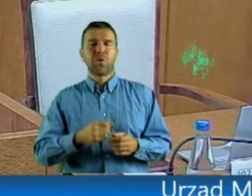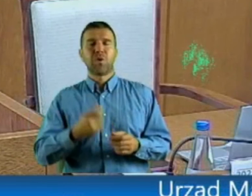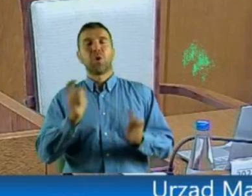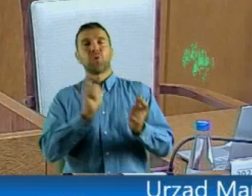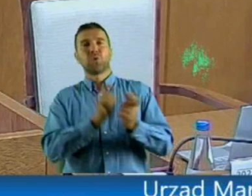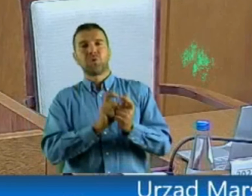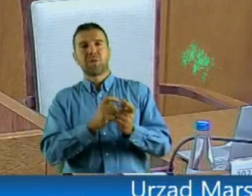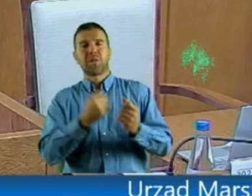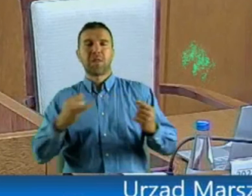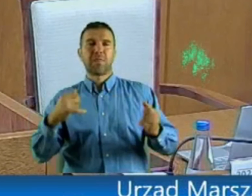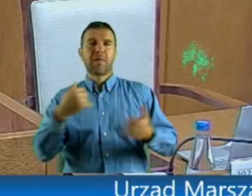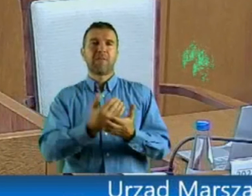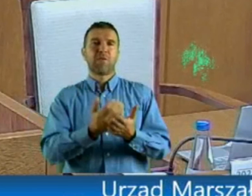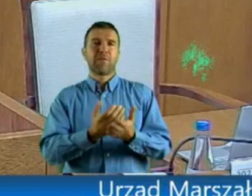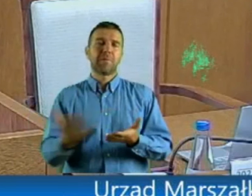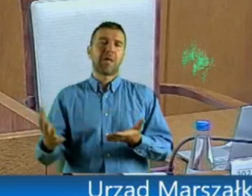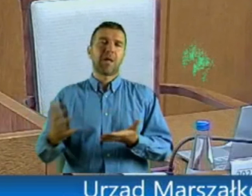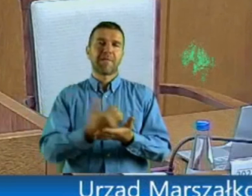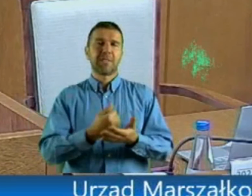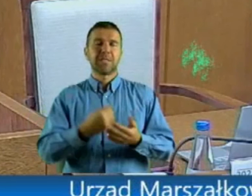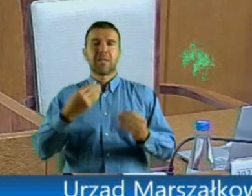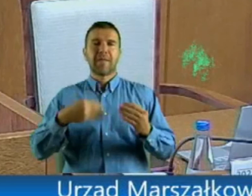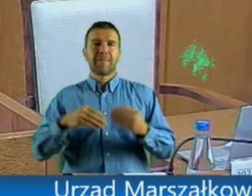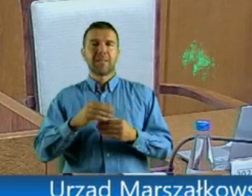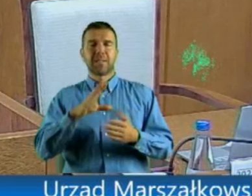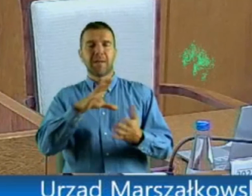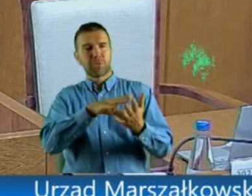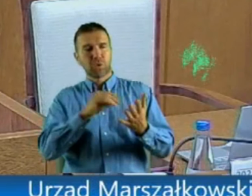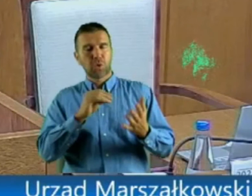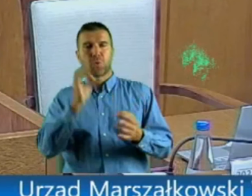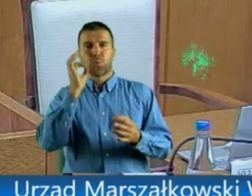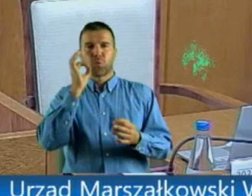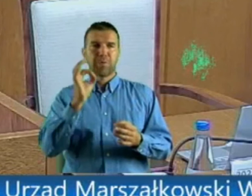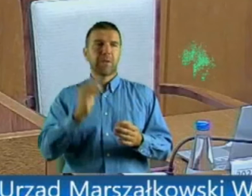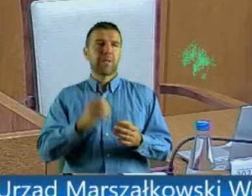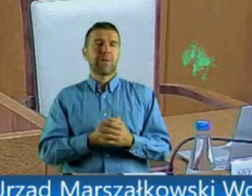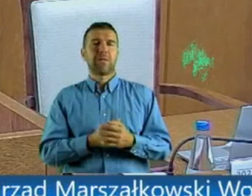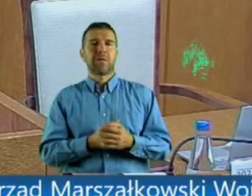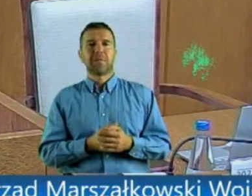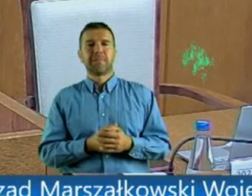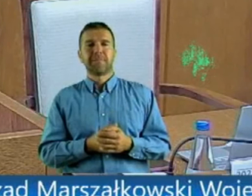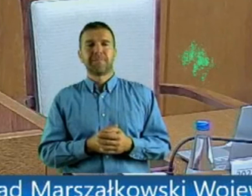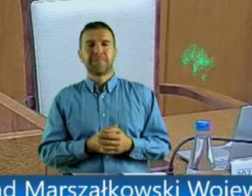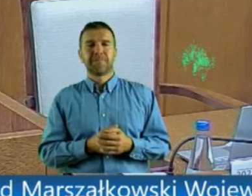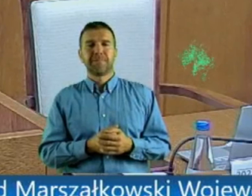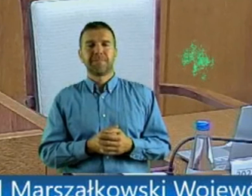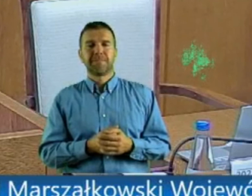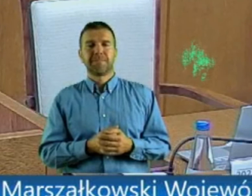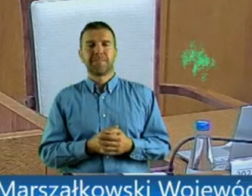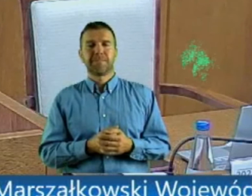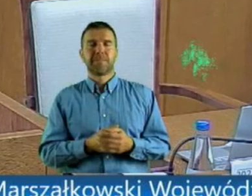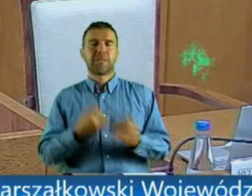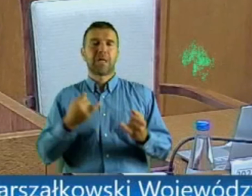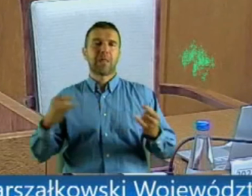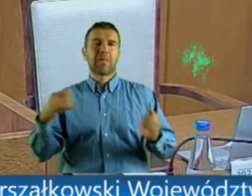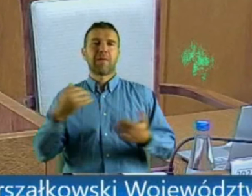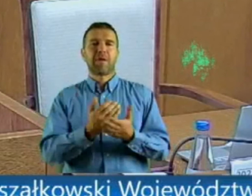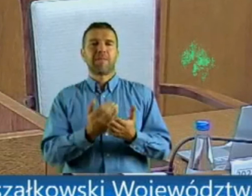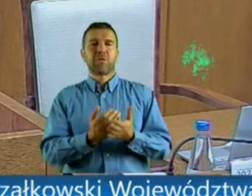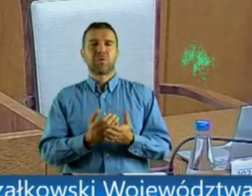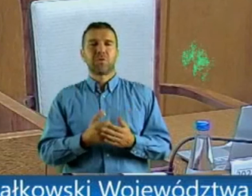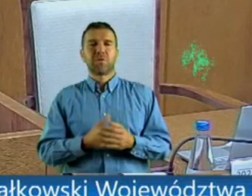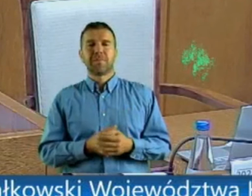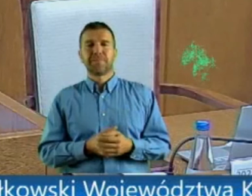sąsiada, po to, żeby czerpać największe wzorce i tak zwany benchmark z innych województw. Dlatego